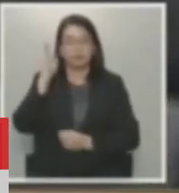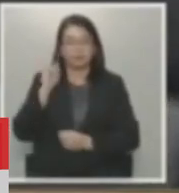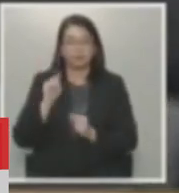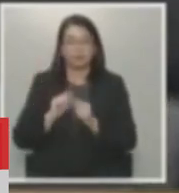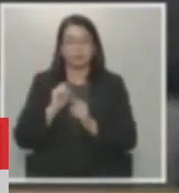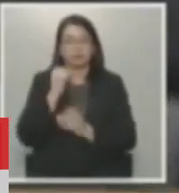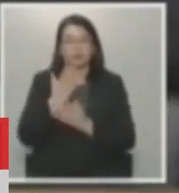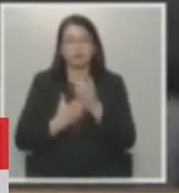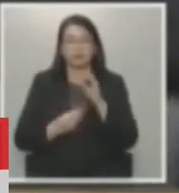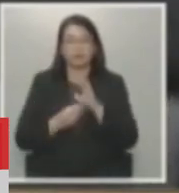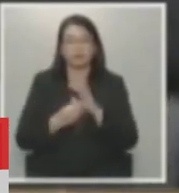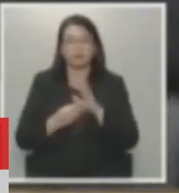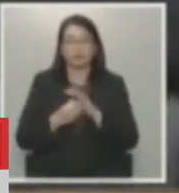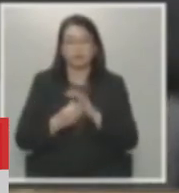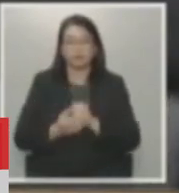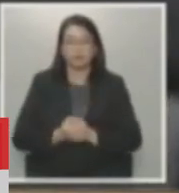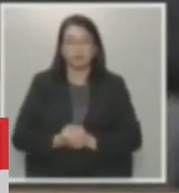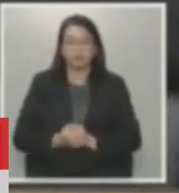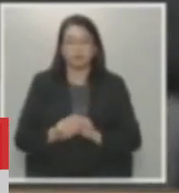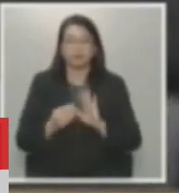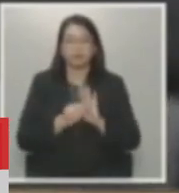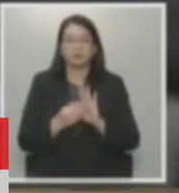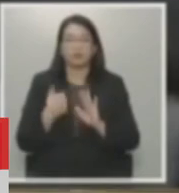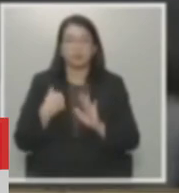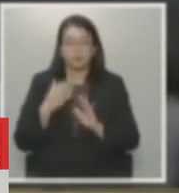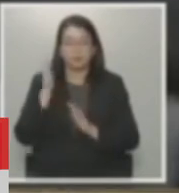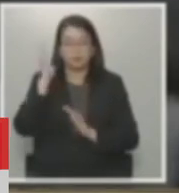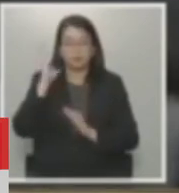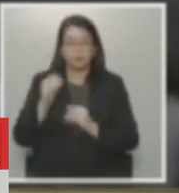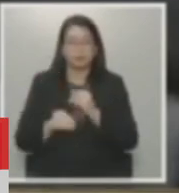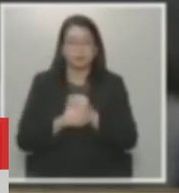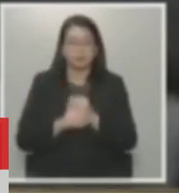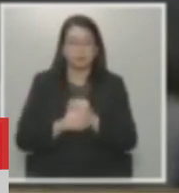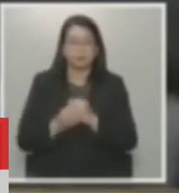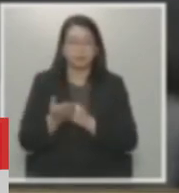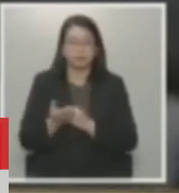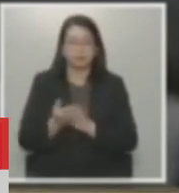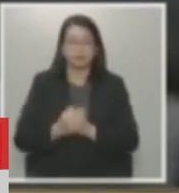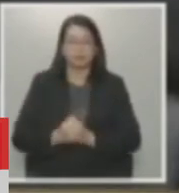จากกรุงเทพได้อภิปรายเมื่อสักครู่ท่านธีรรัตน์นะครับ